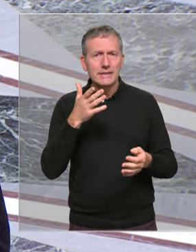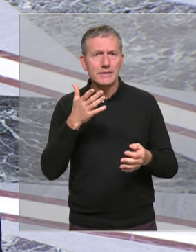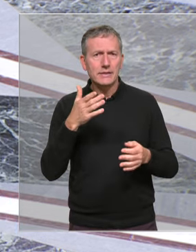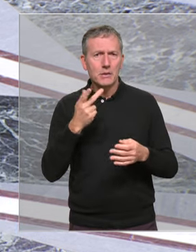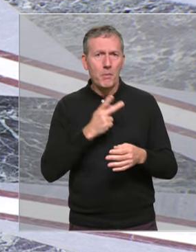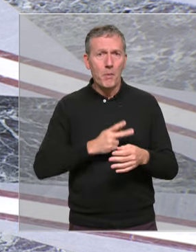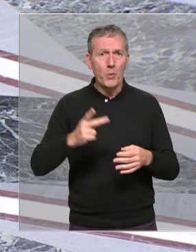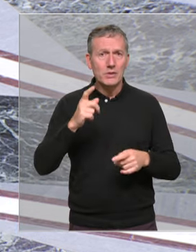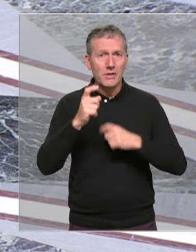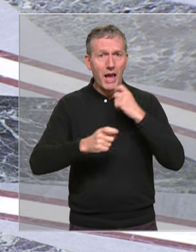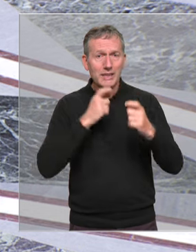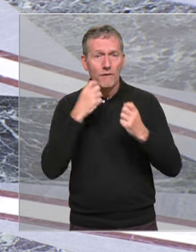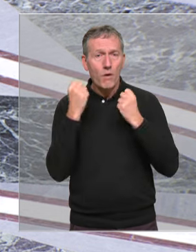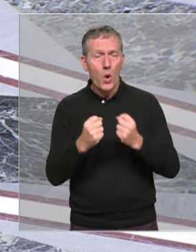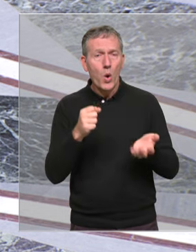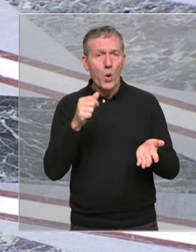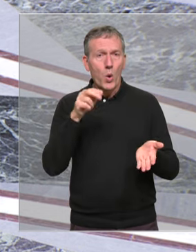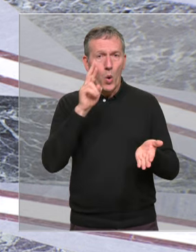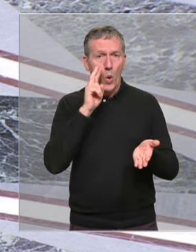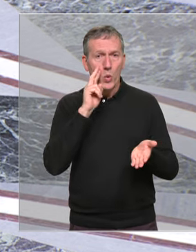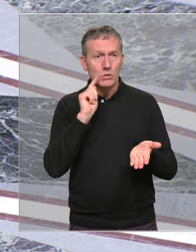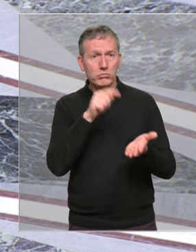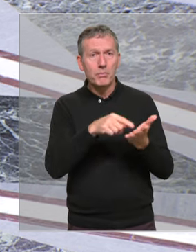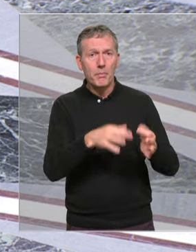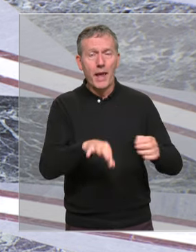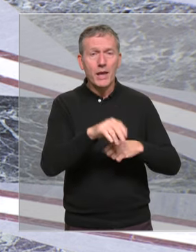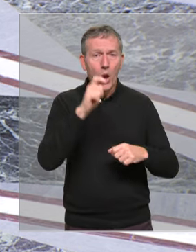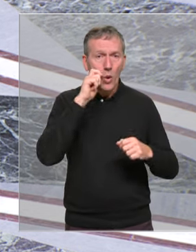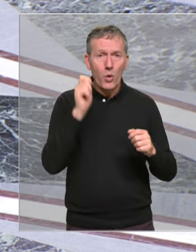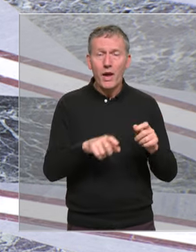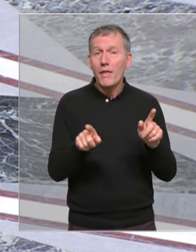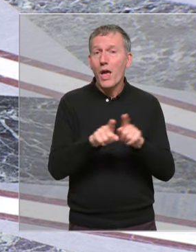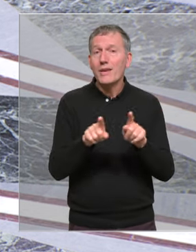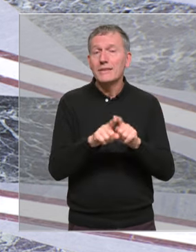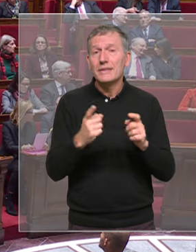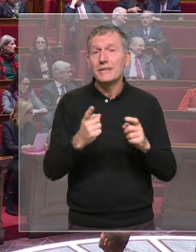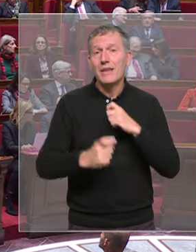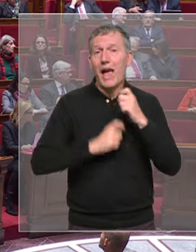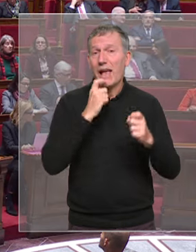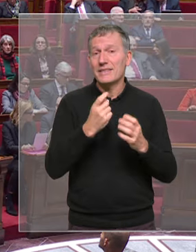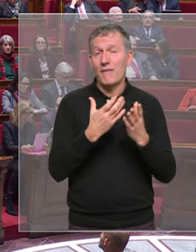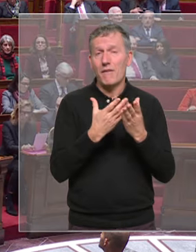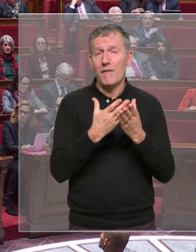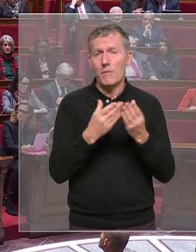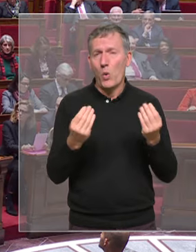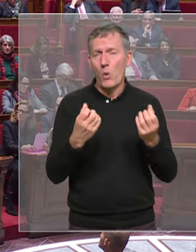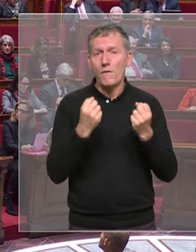l'agressivité russe en Ukraine, mais également de son agressivité par rapport à